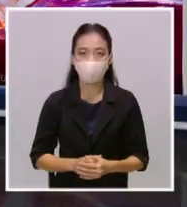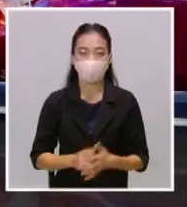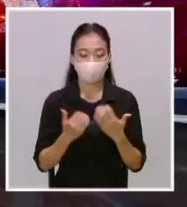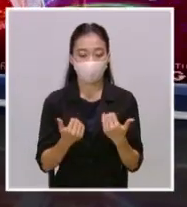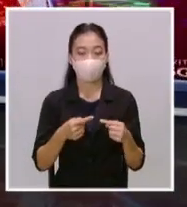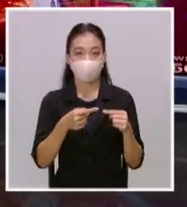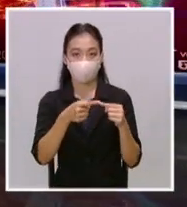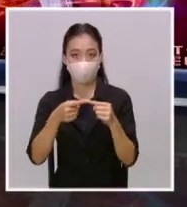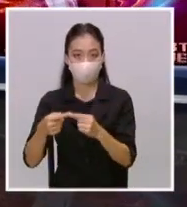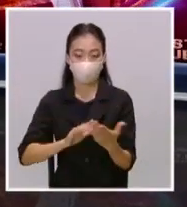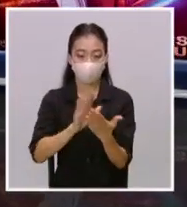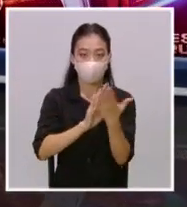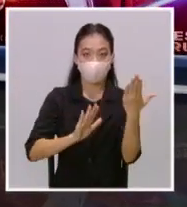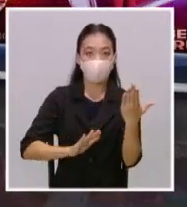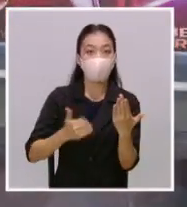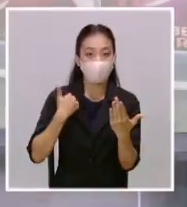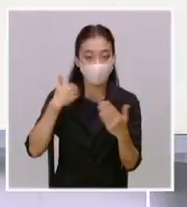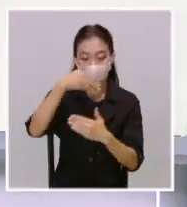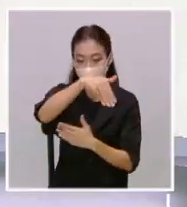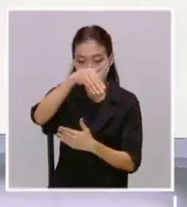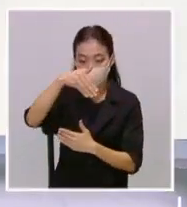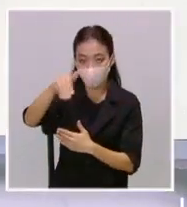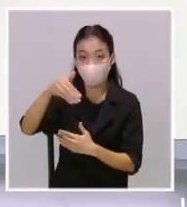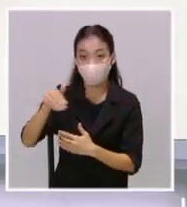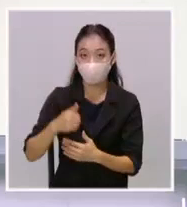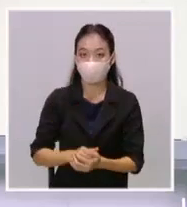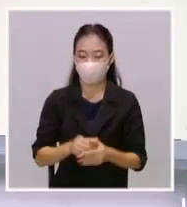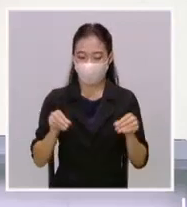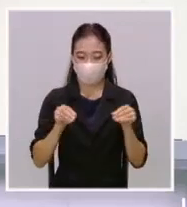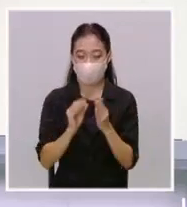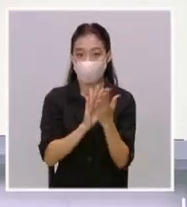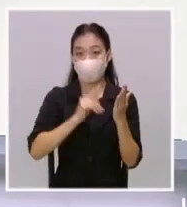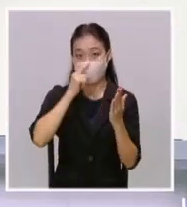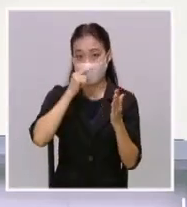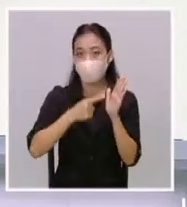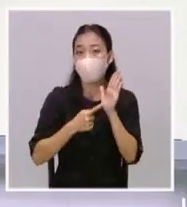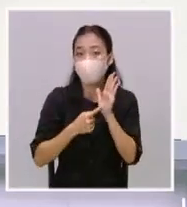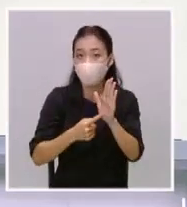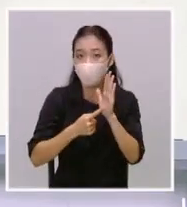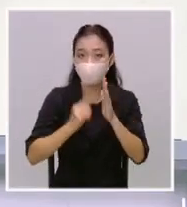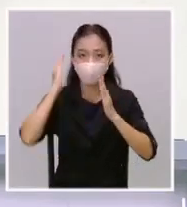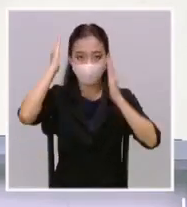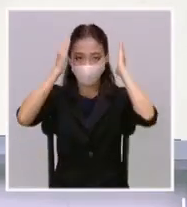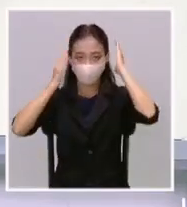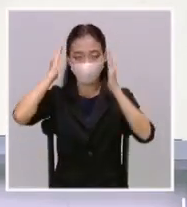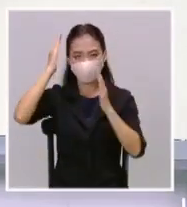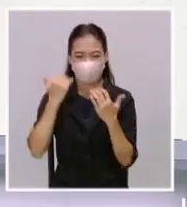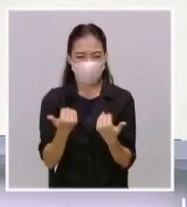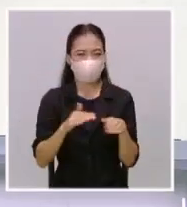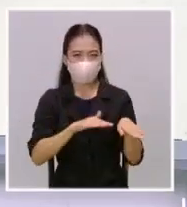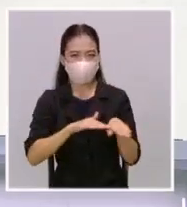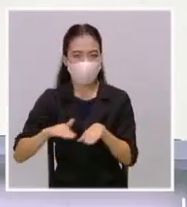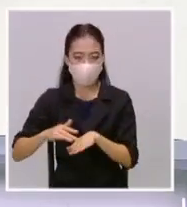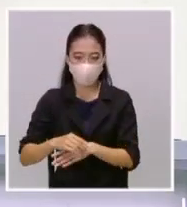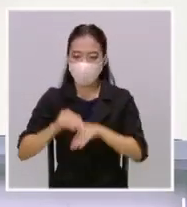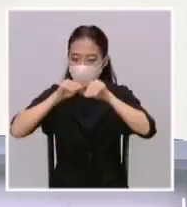มาติดตามสถานการณ์ประเทศเพื่อนบ้านที่มีแนวพรมแดนติดกันเลยนะคะอย่างที่มาเลเซียค่ะเขาเตรียมที่จะประกาศล็อกดาวน์แบ